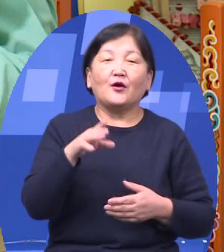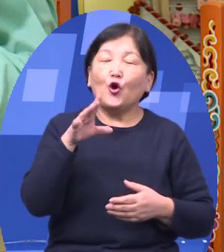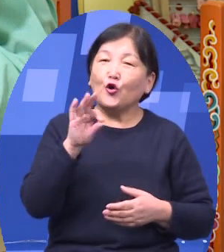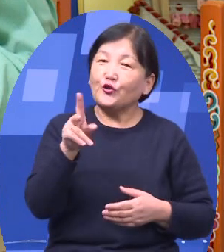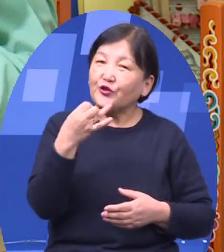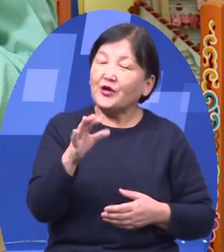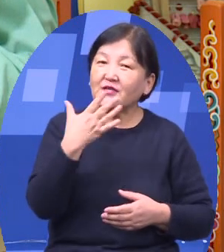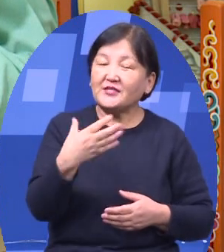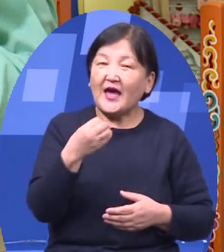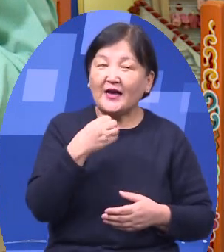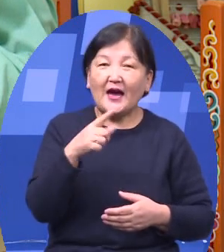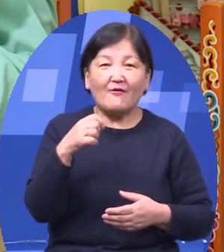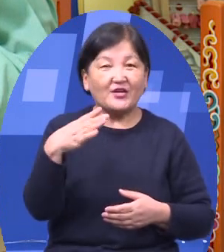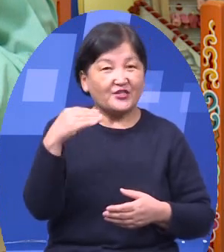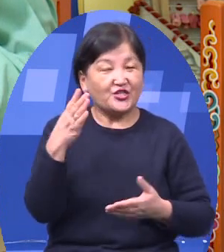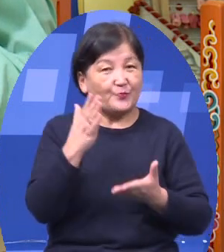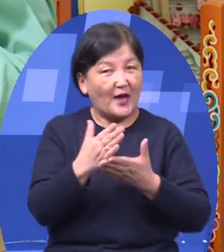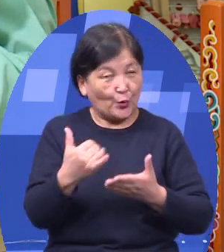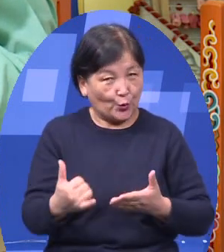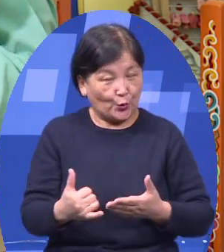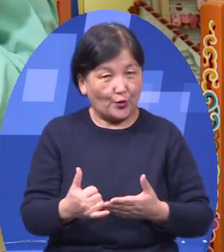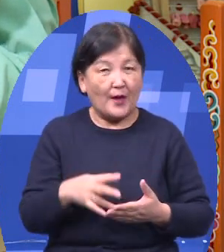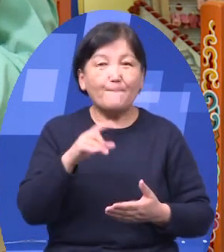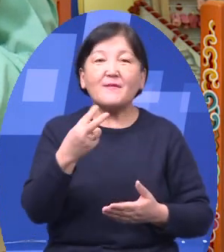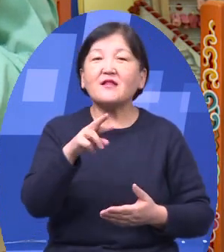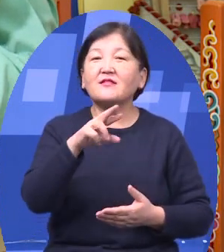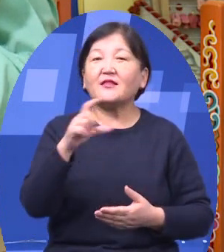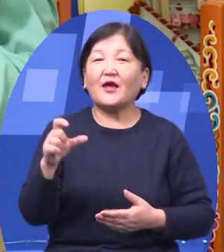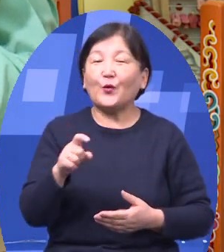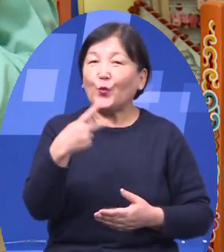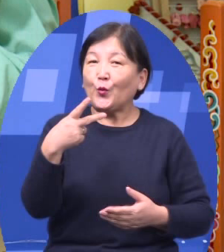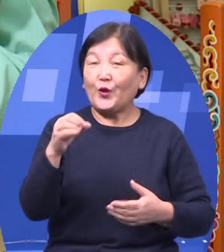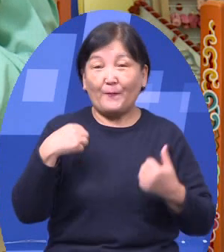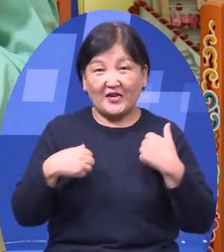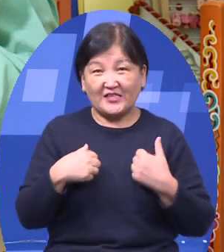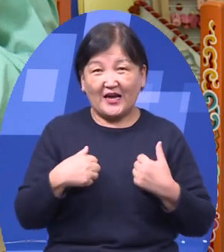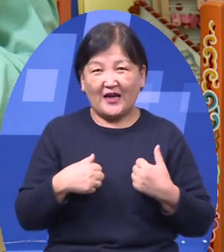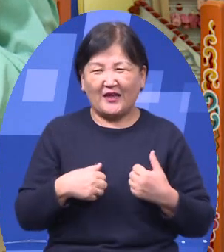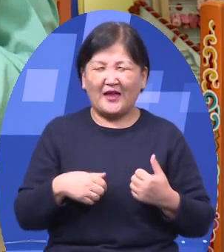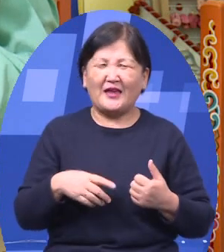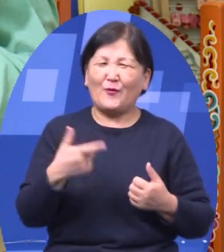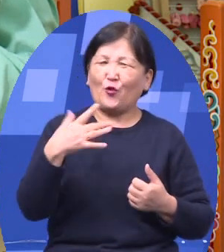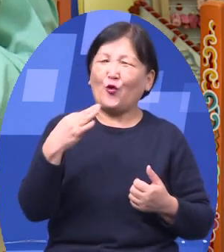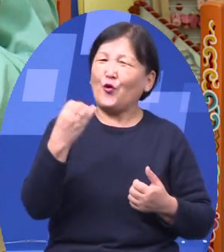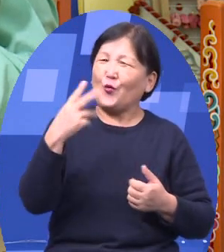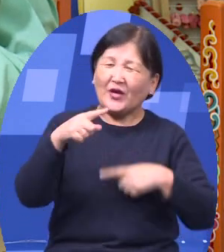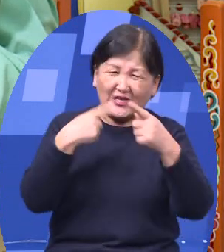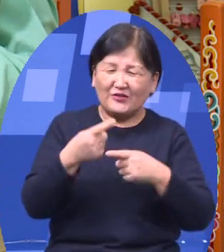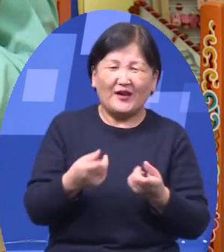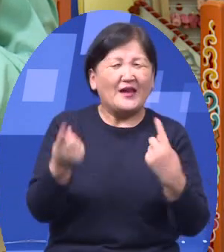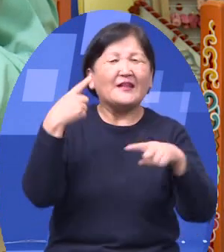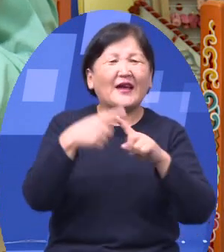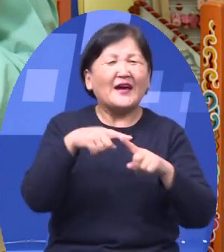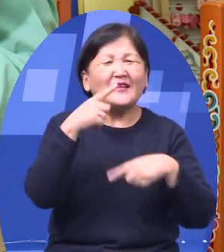сайхан үйлжиж, тавтай сайхан хаварчж байна уу? Миндээ. Хүй, багшаа, та ямар гоё үг хэлчихвэ. Дахиад нэг хэлээд